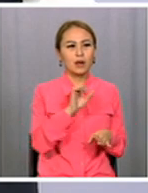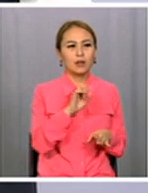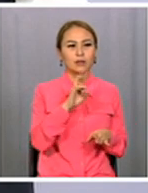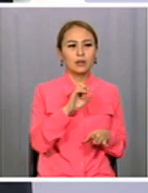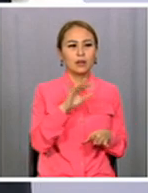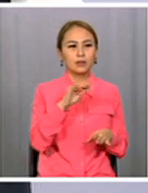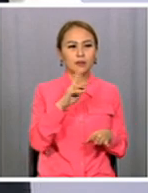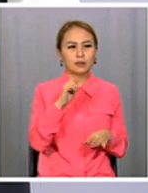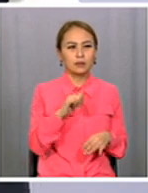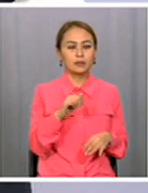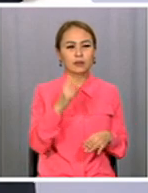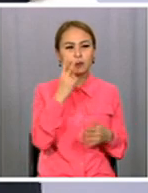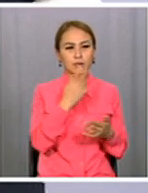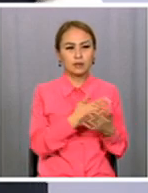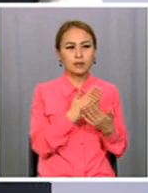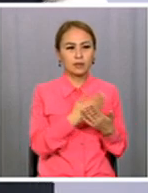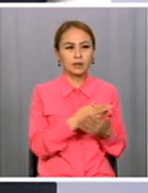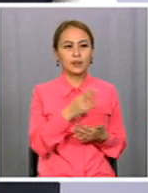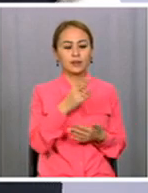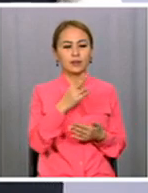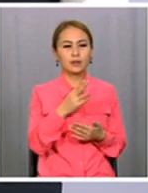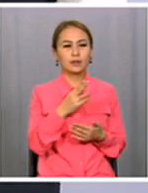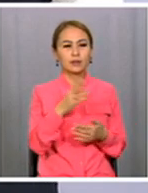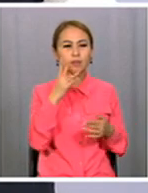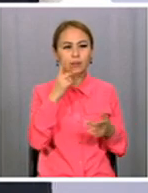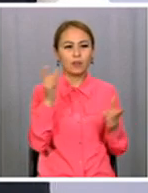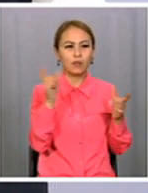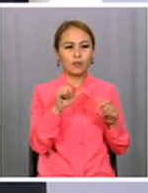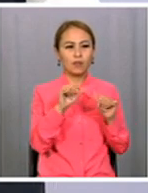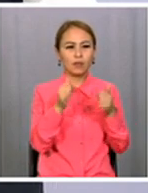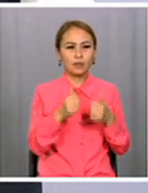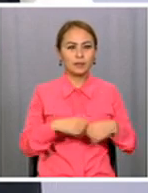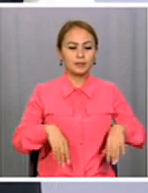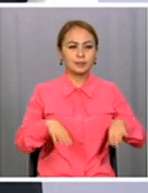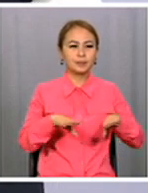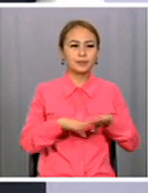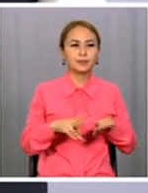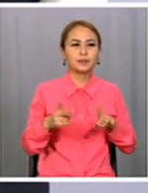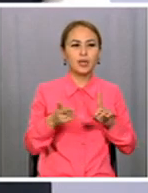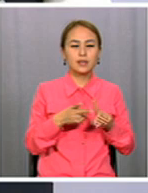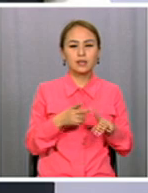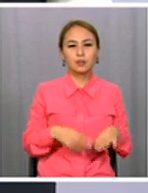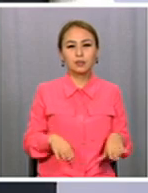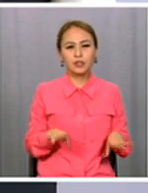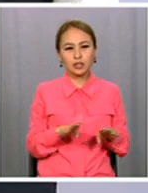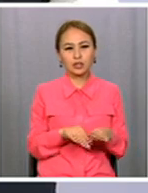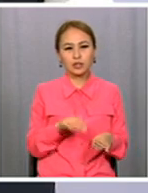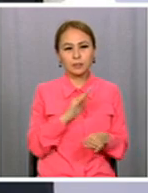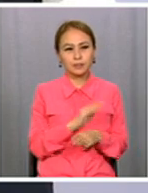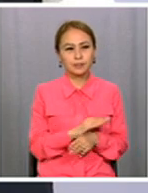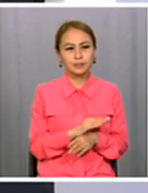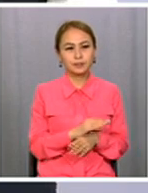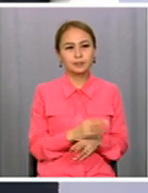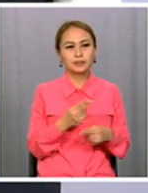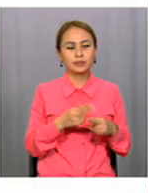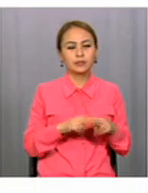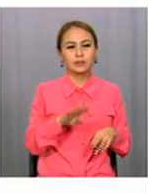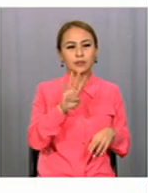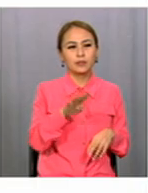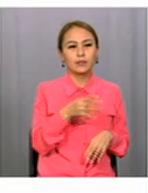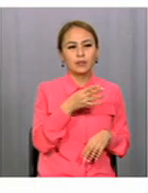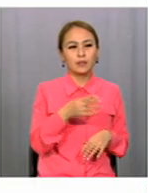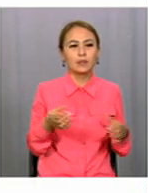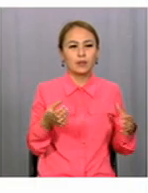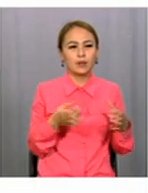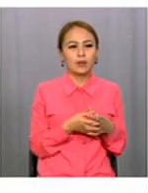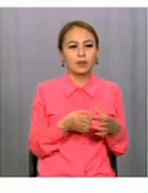Ол аналитикалық тәсіл, яғни формуламен берілуі. Екінші – кестелік тәсіл, яғни тәуелділікті біз кесте түрінде береміз.